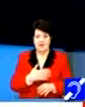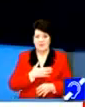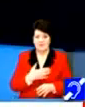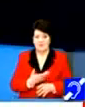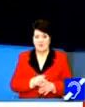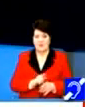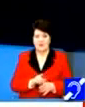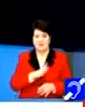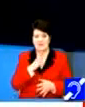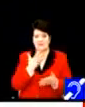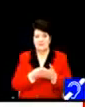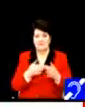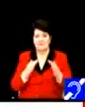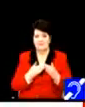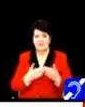Dunmow, Essex.